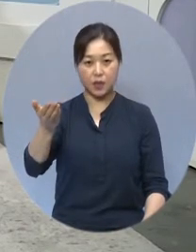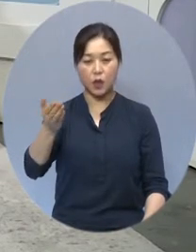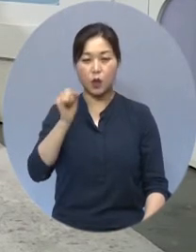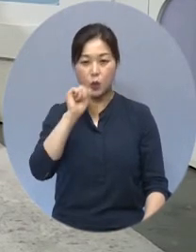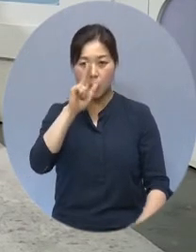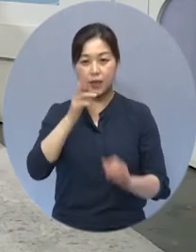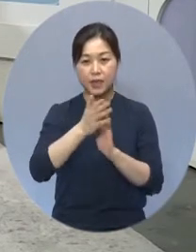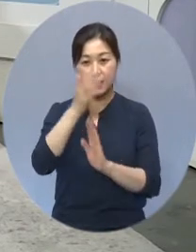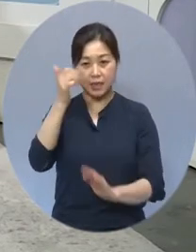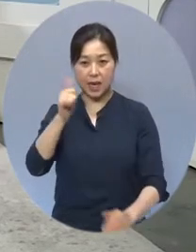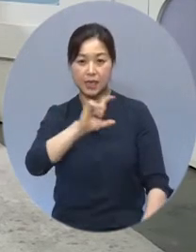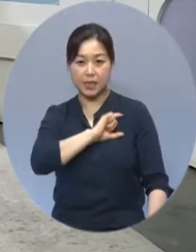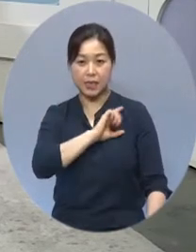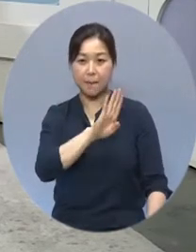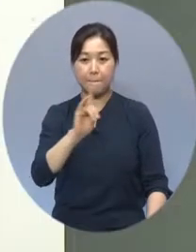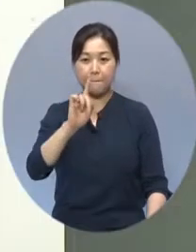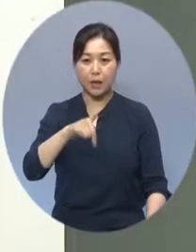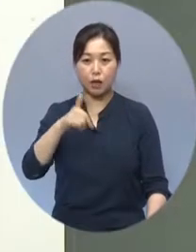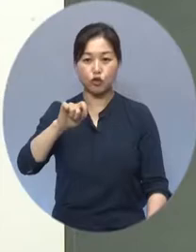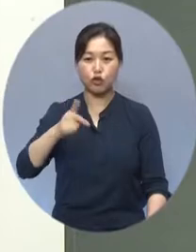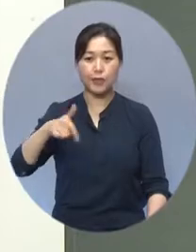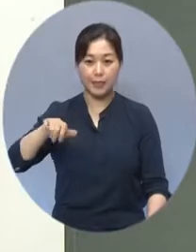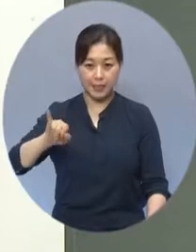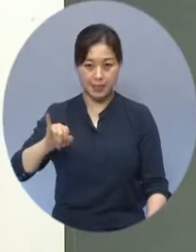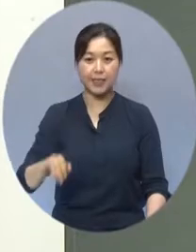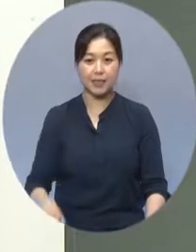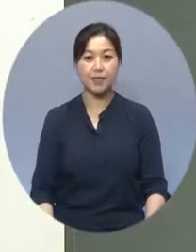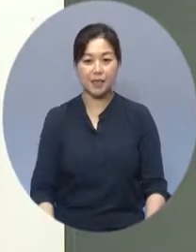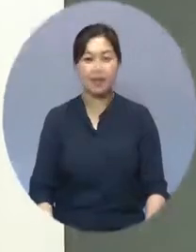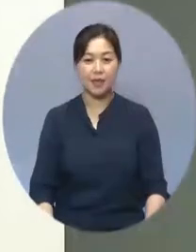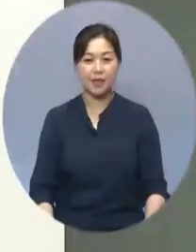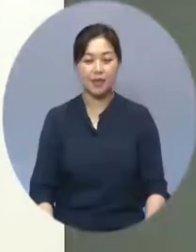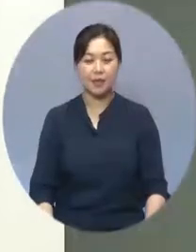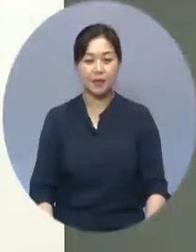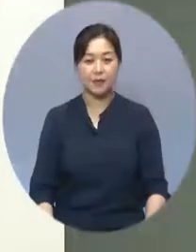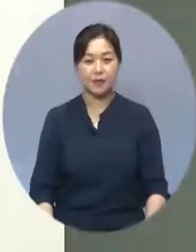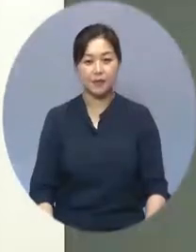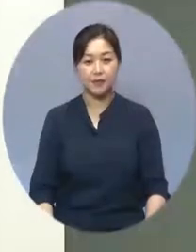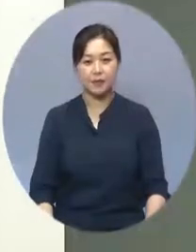용인시장 백군기 뭐 이렇게 여쭤봐도 될 것 같습니다.